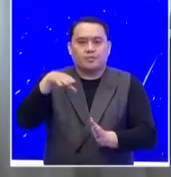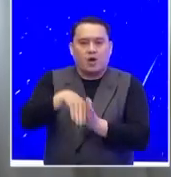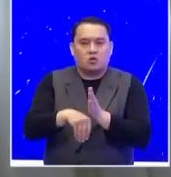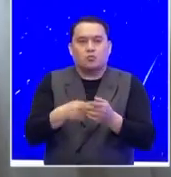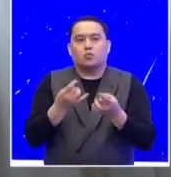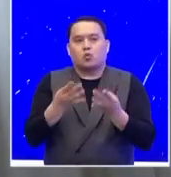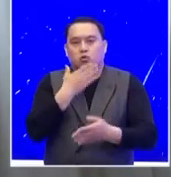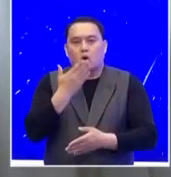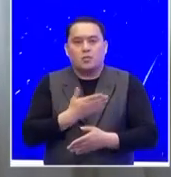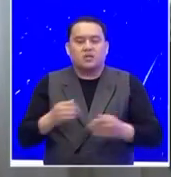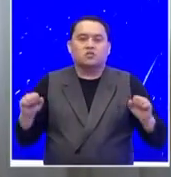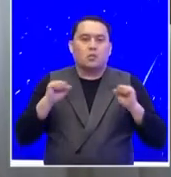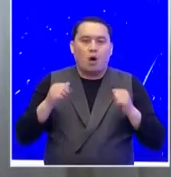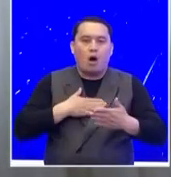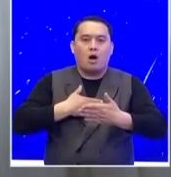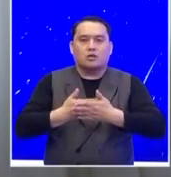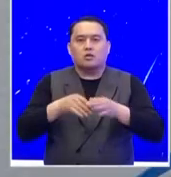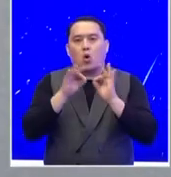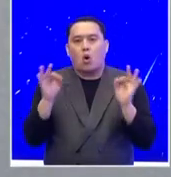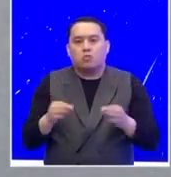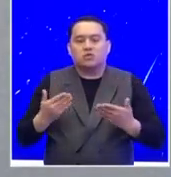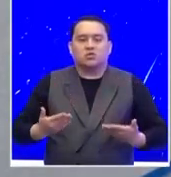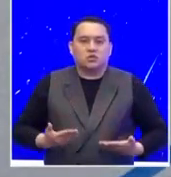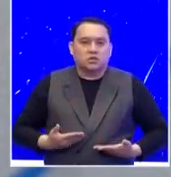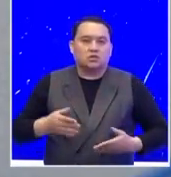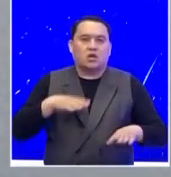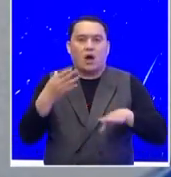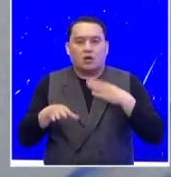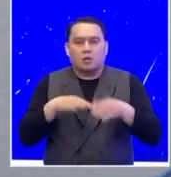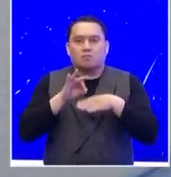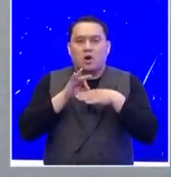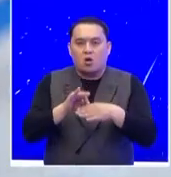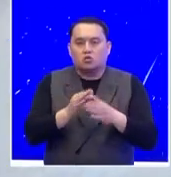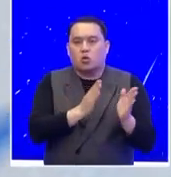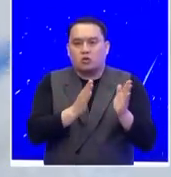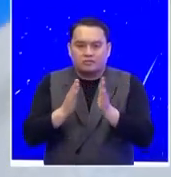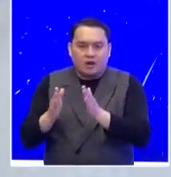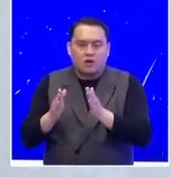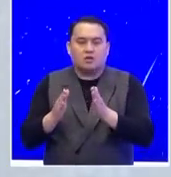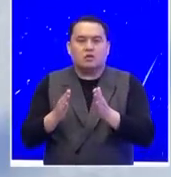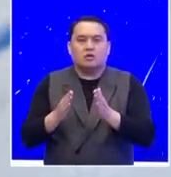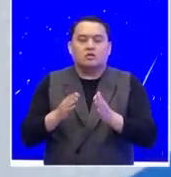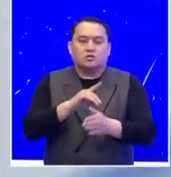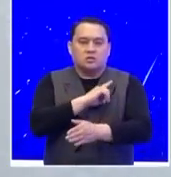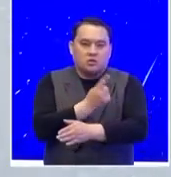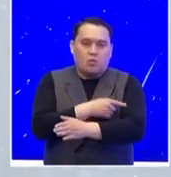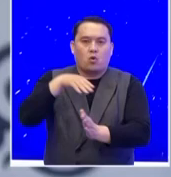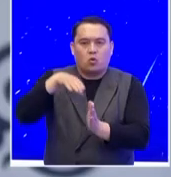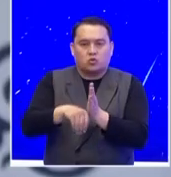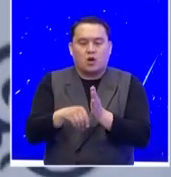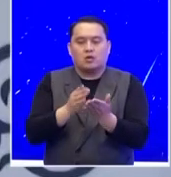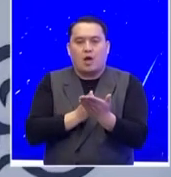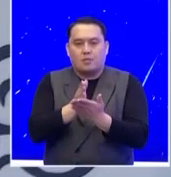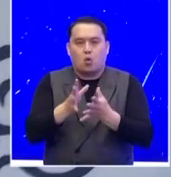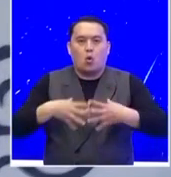также просто любители спорта и активного образа жизни. Комплекс занятий тренер проработал с учетом как интенсивных нагрузок на спортсменов, так и